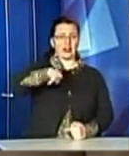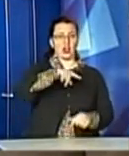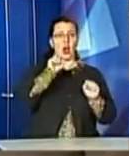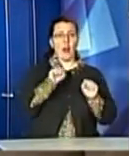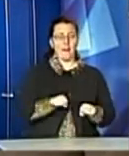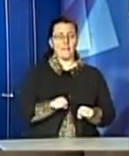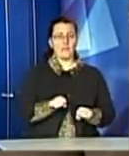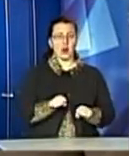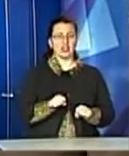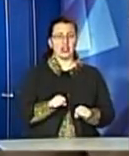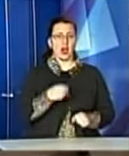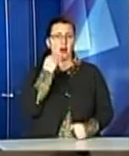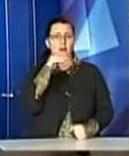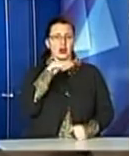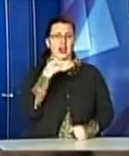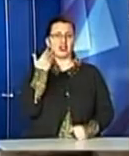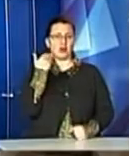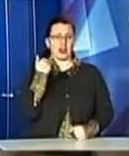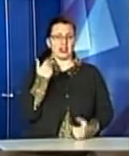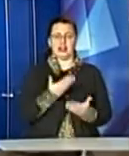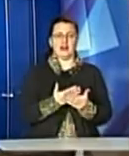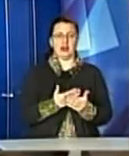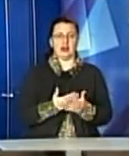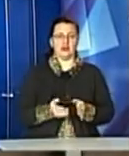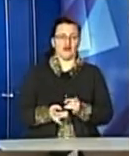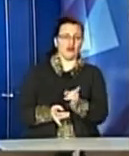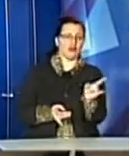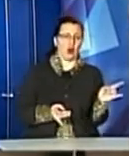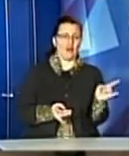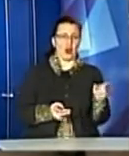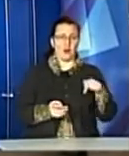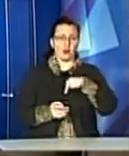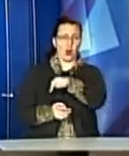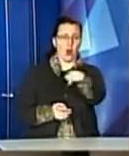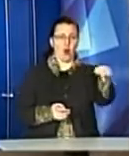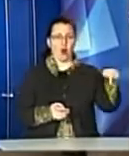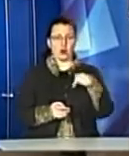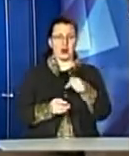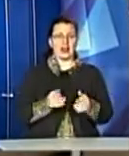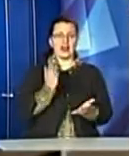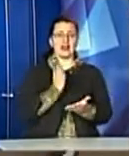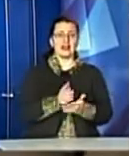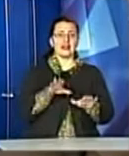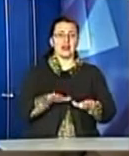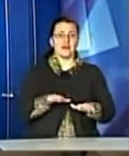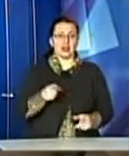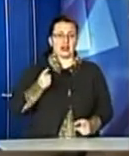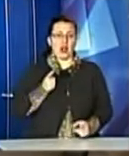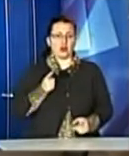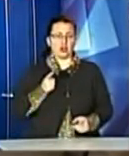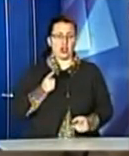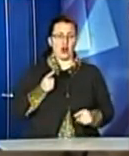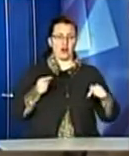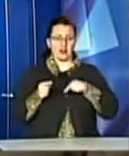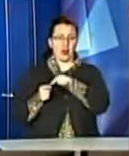фаз регулювання до двох. Тобто автомобілі, які повертають наліво, вони проїжджатимуть кільце і вони матимуть місце для очікування, для того, щоб проїхати в наступній фазі регулювання. Тобто